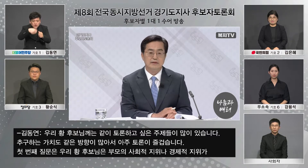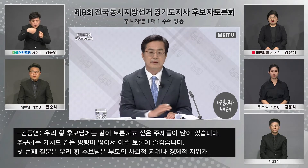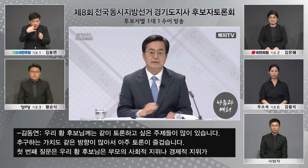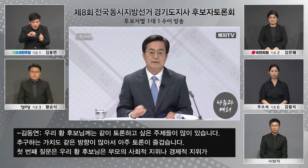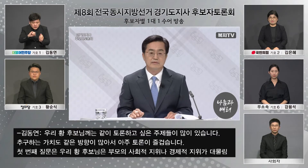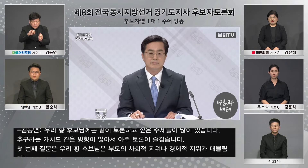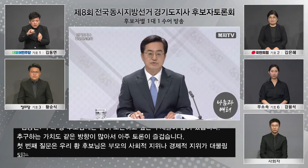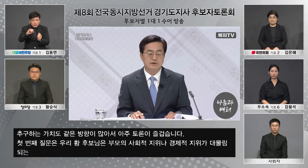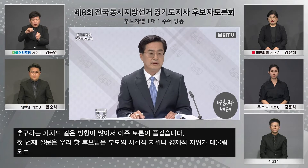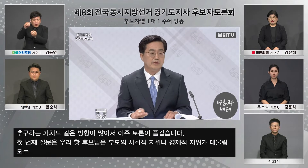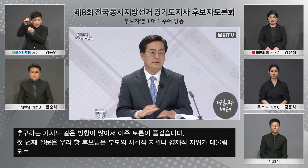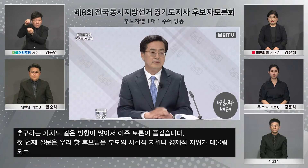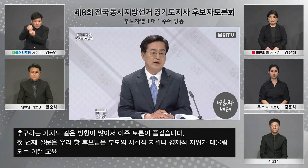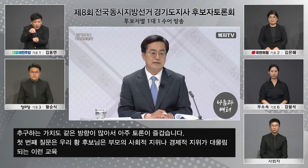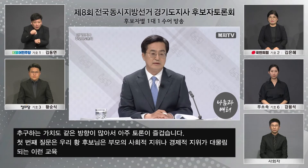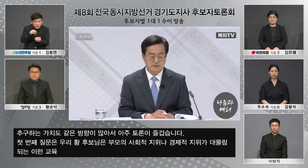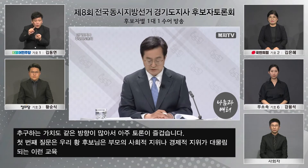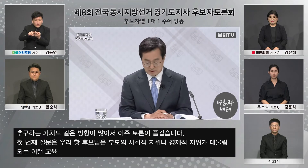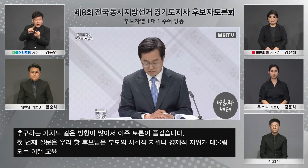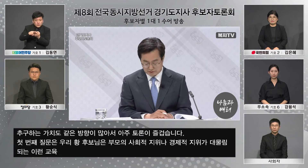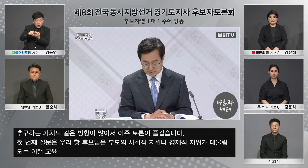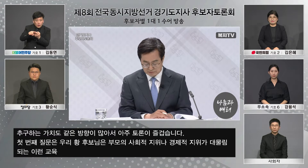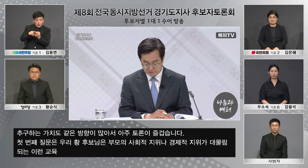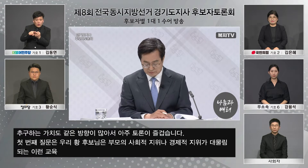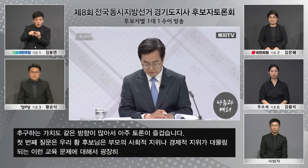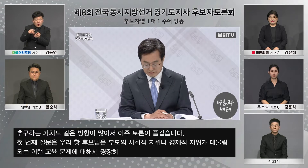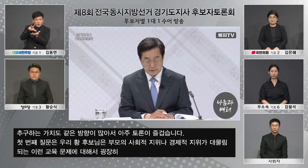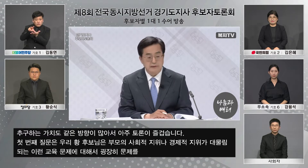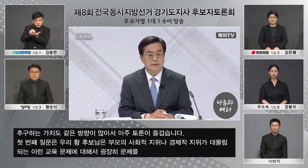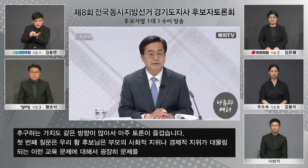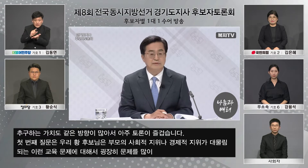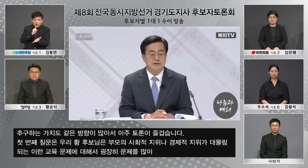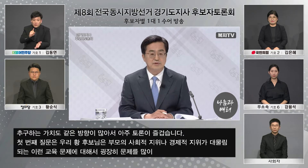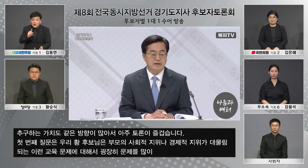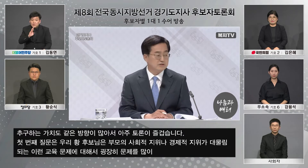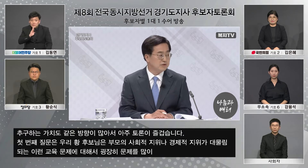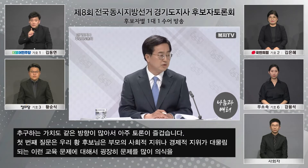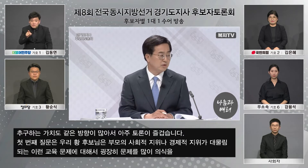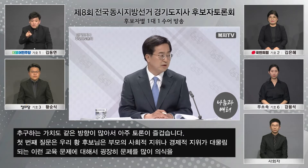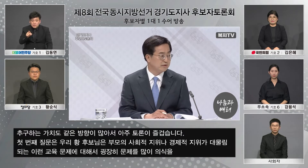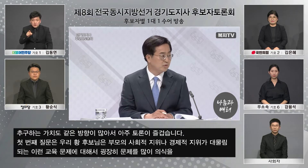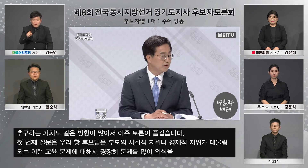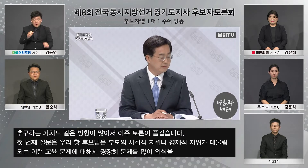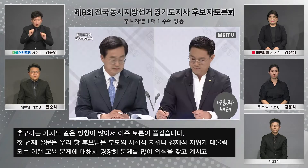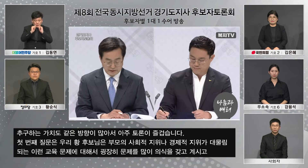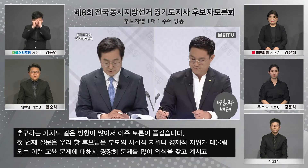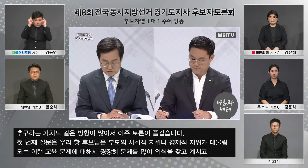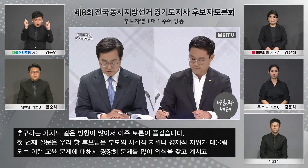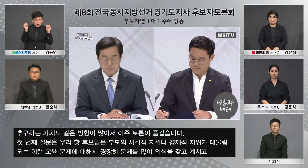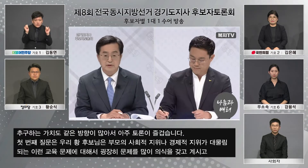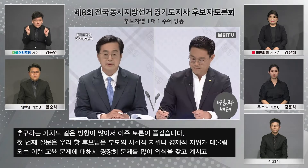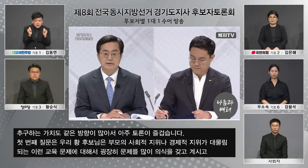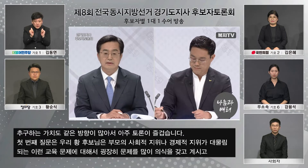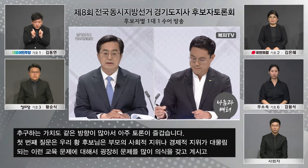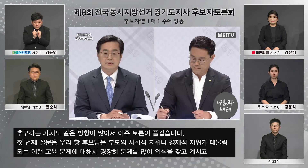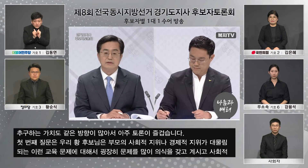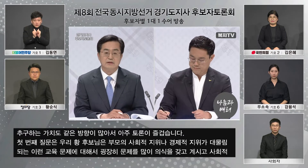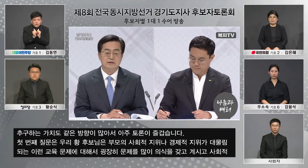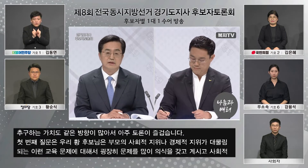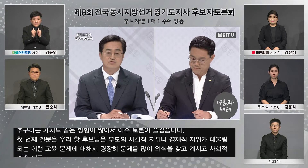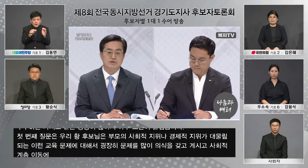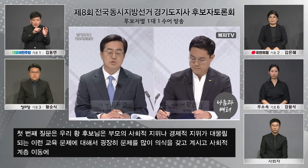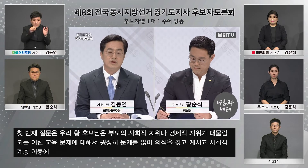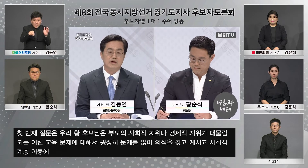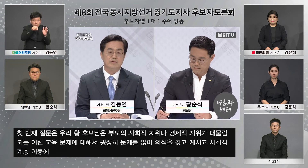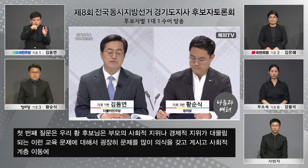굉장히 그 문제를 많이 의식을 갖고 계시고 사회적 계층 이동에 관련된 공약을 내세우셨습니다.